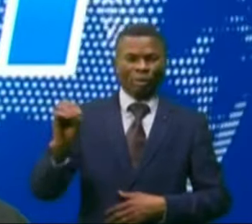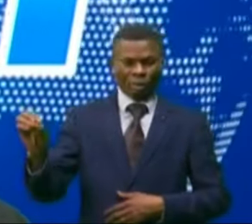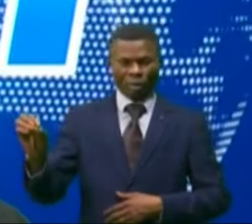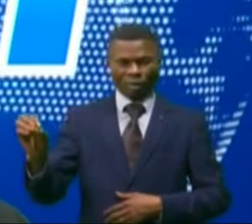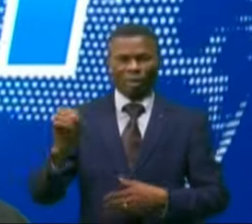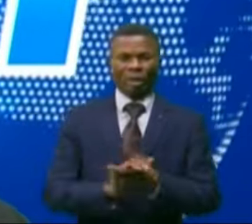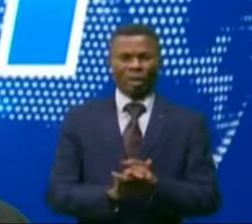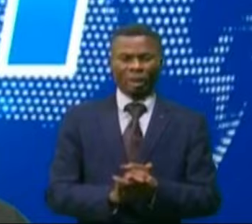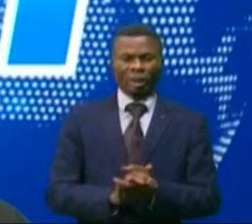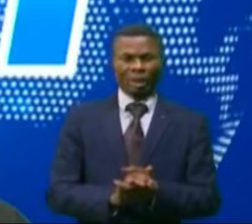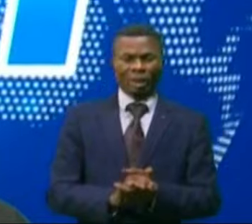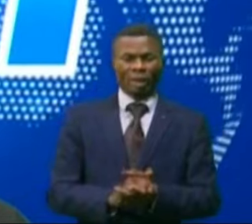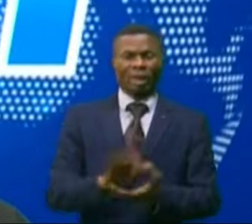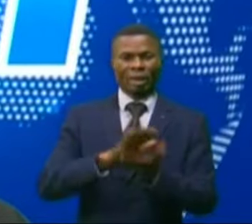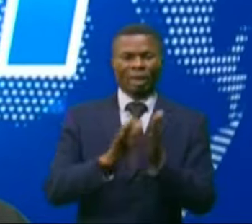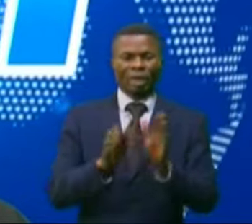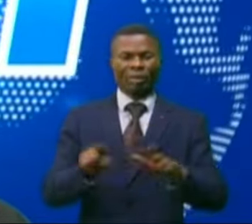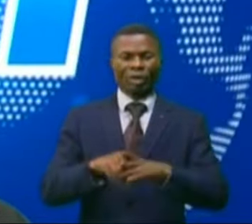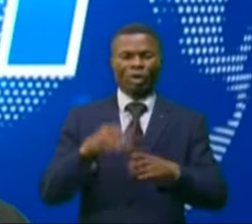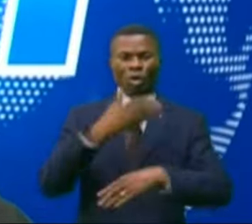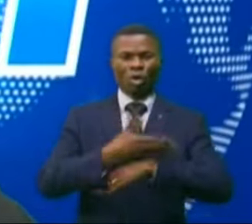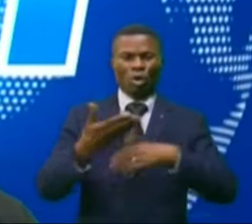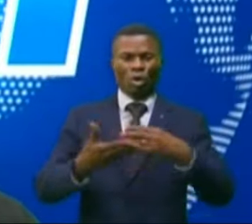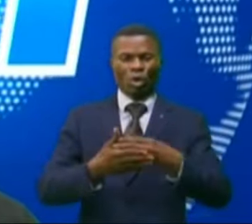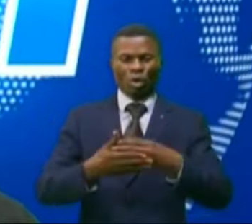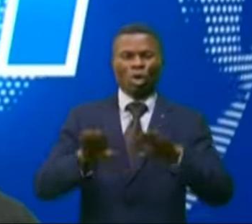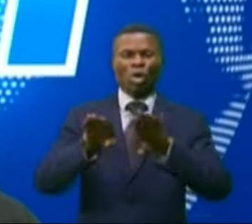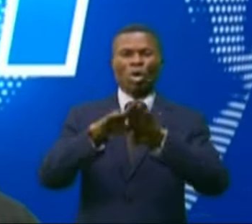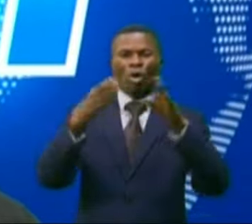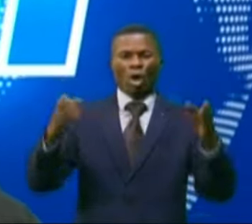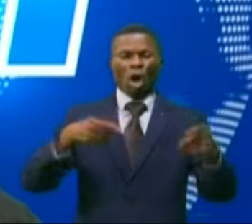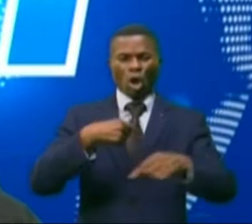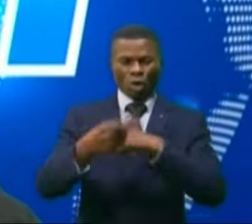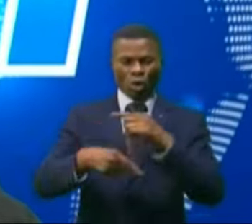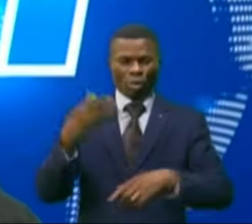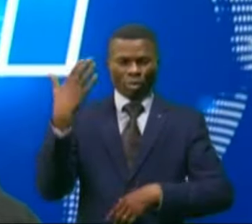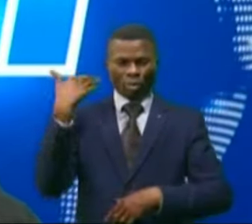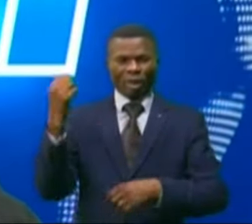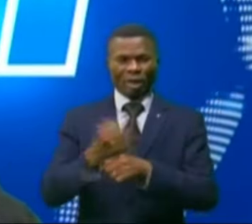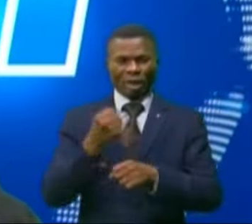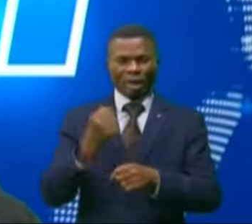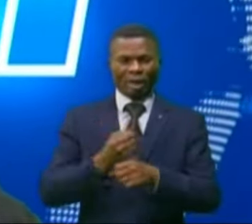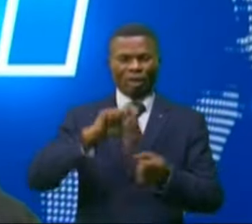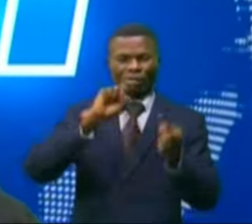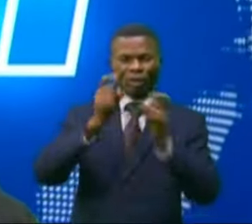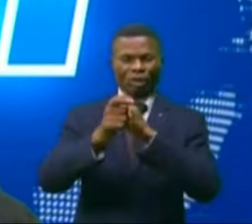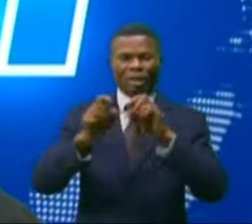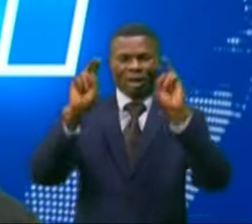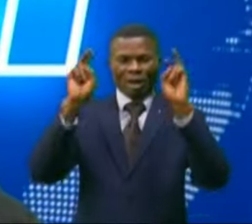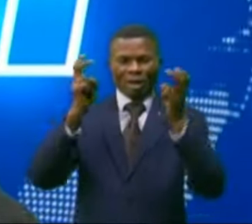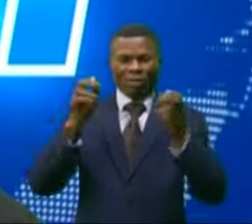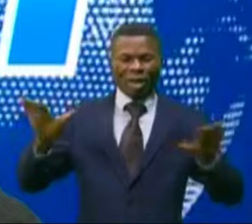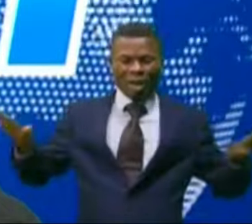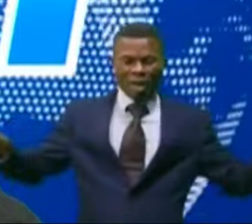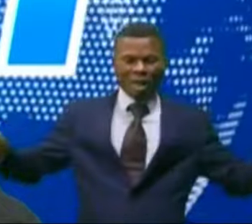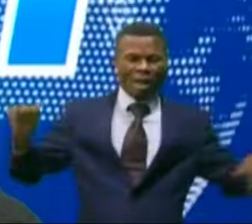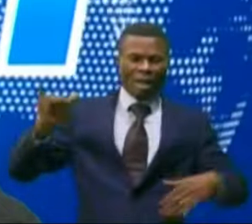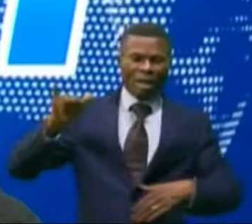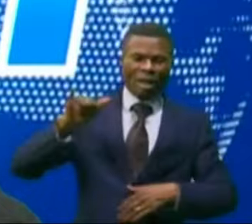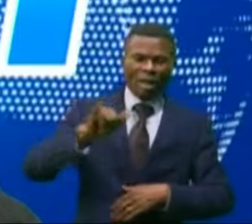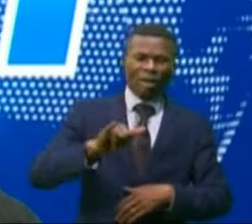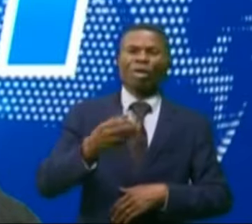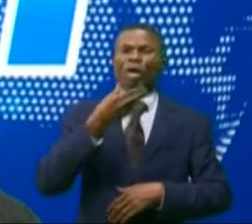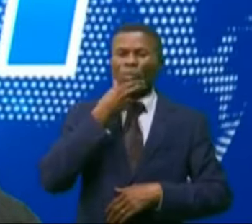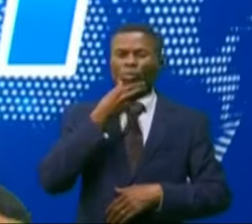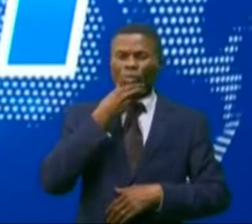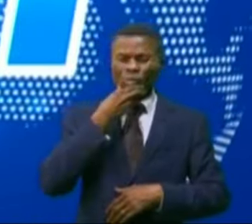qui ressemble à un chantier à ciel ouvert lancé il y a peu. Les travaux de modernisation de l'aéroport et voirie de Mbujimayi ont